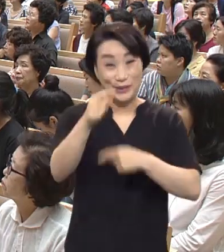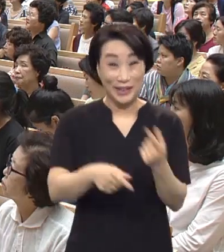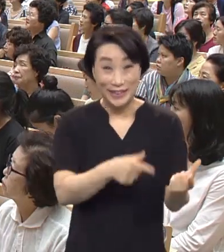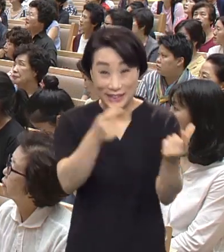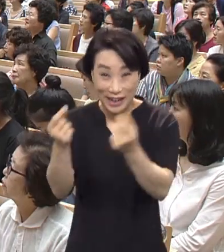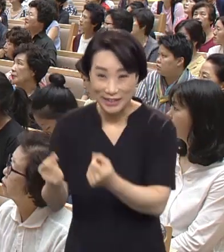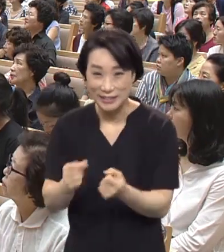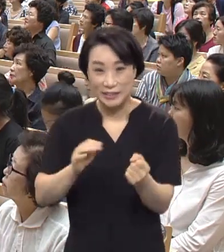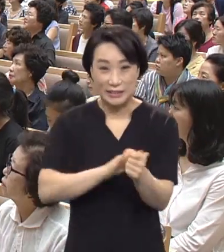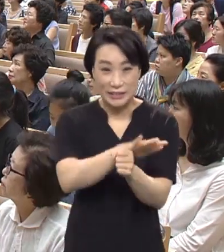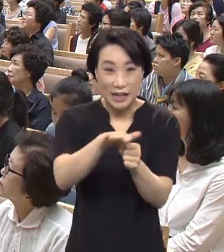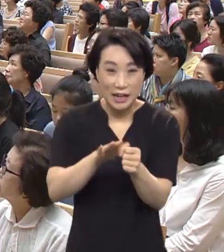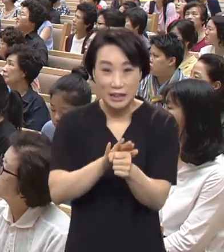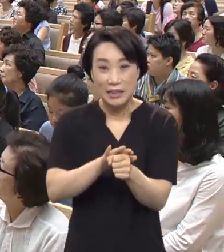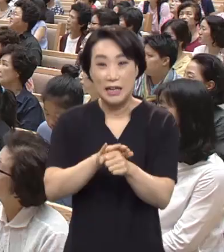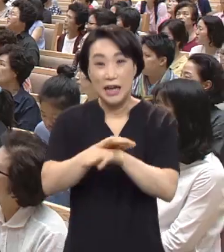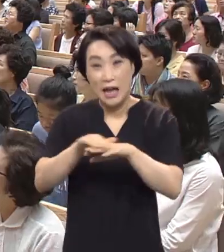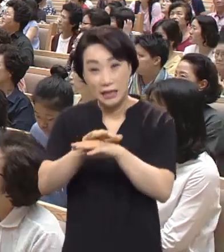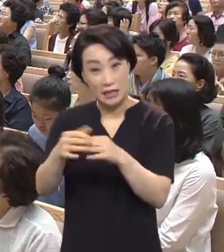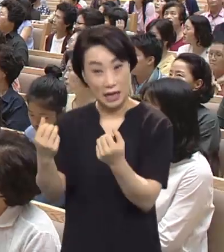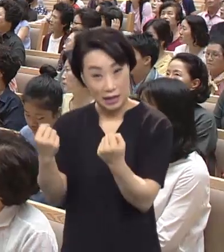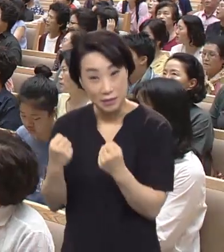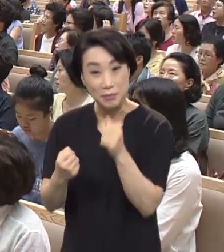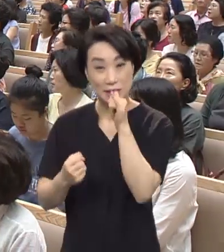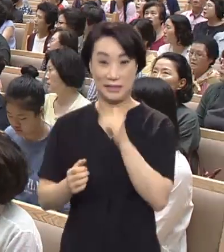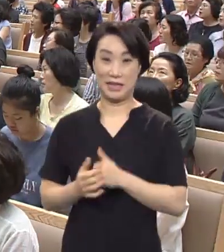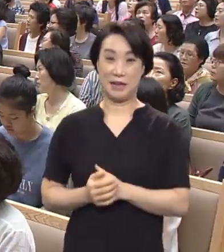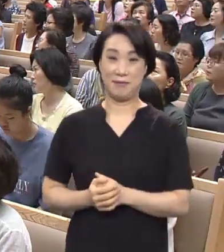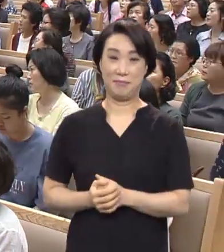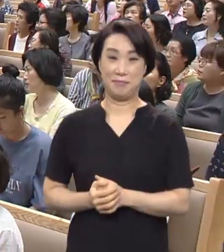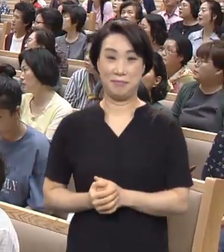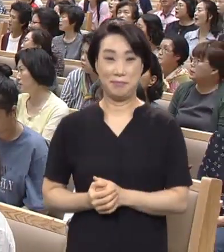사랑은 해결하는 힘이 있다.